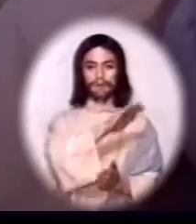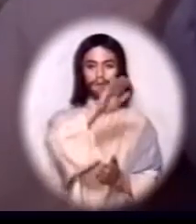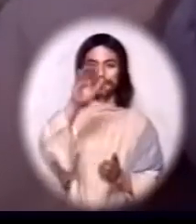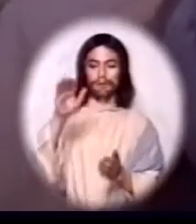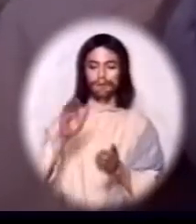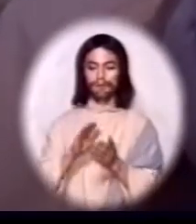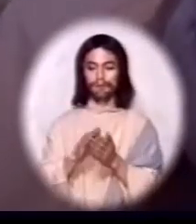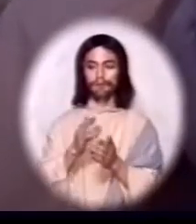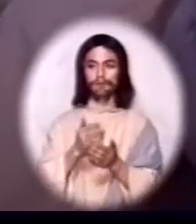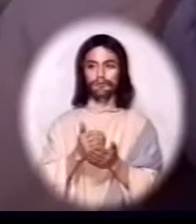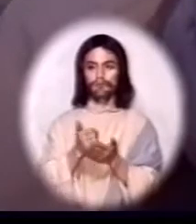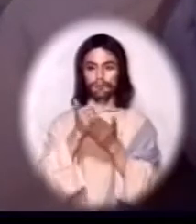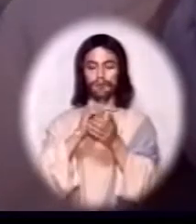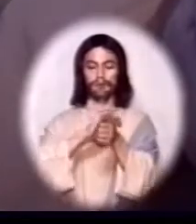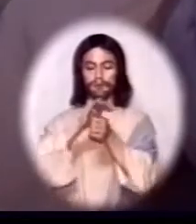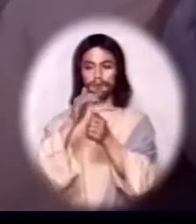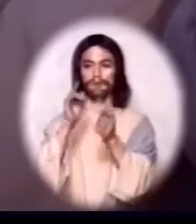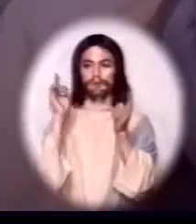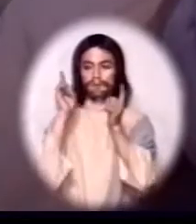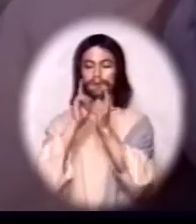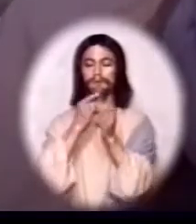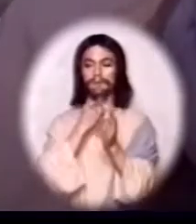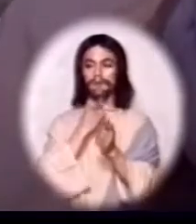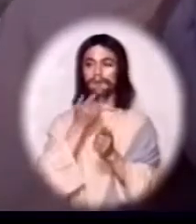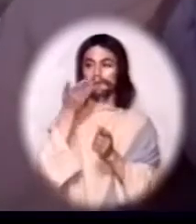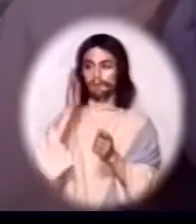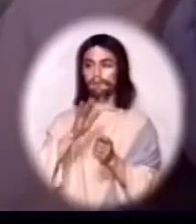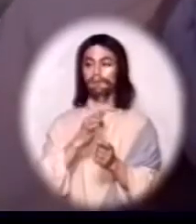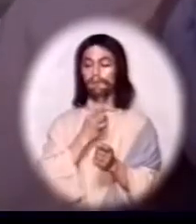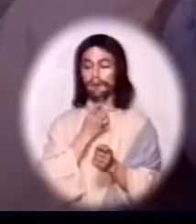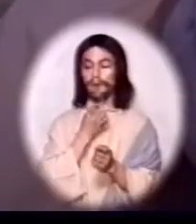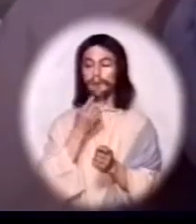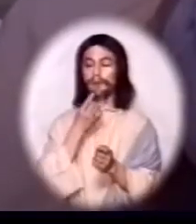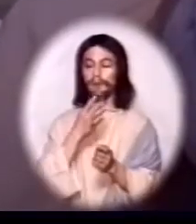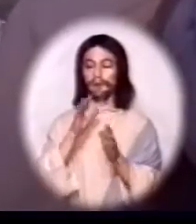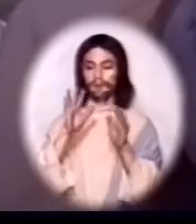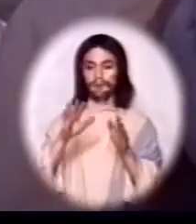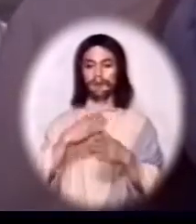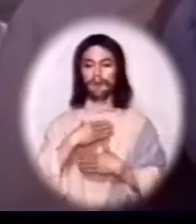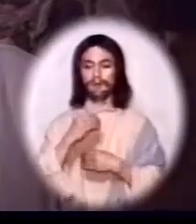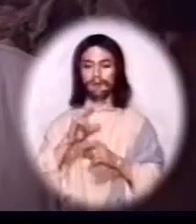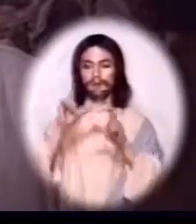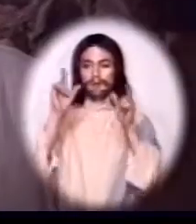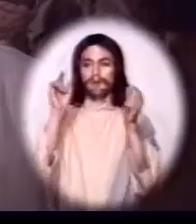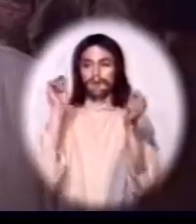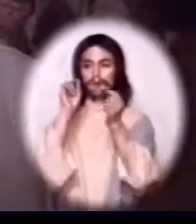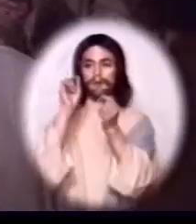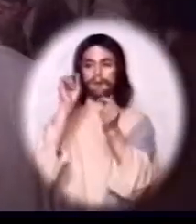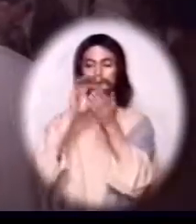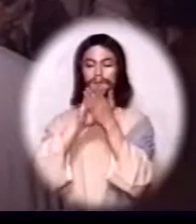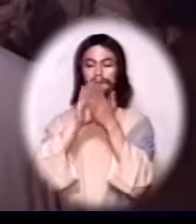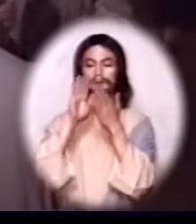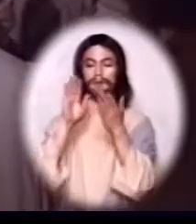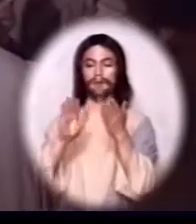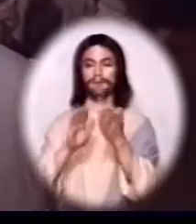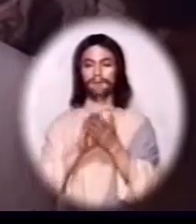우리를 주님의 시체 곁에 있게 해주십시오. 그렇게 해드리고 싶지만 이제 안식일이